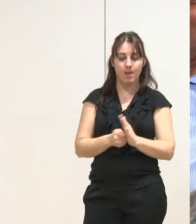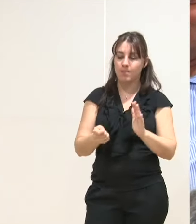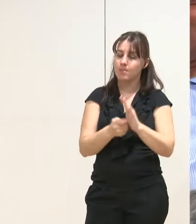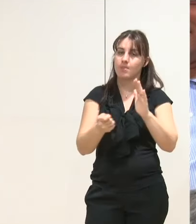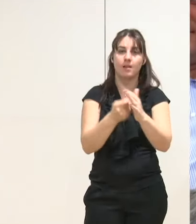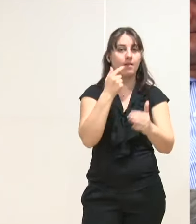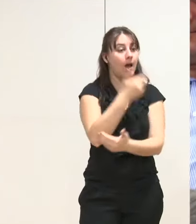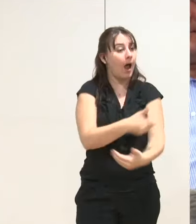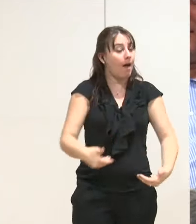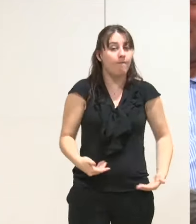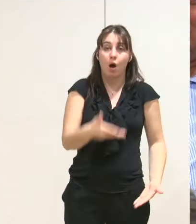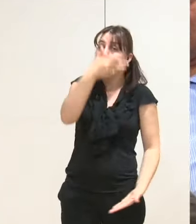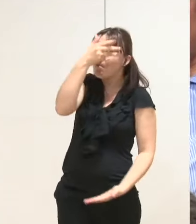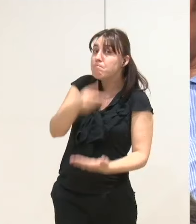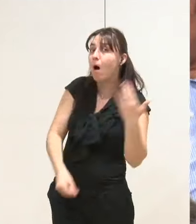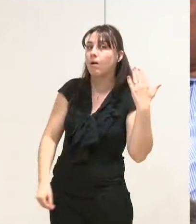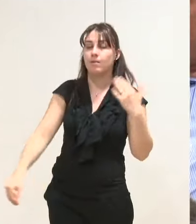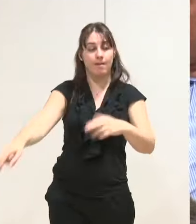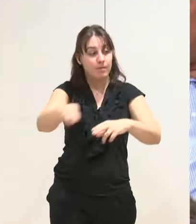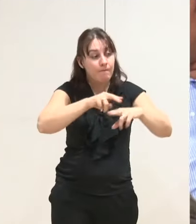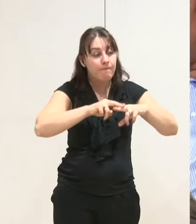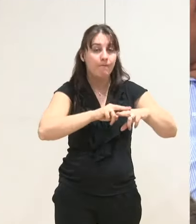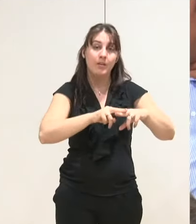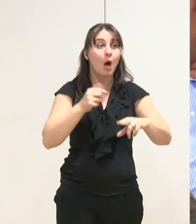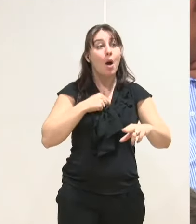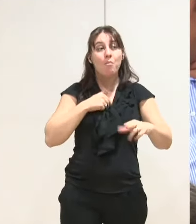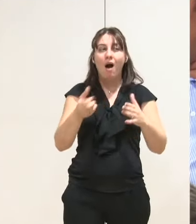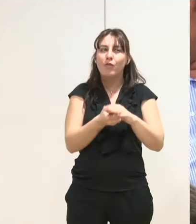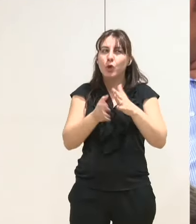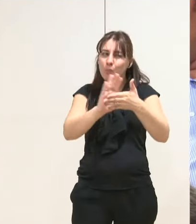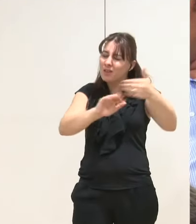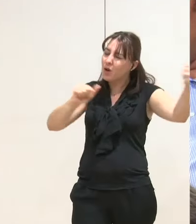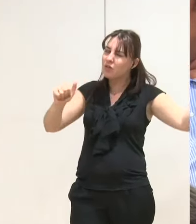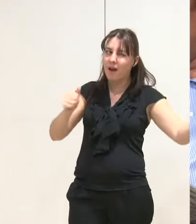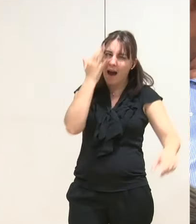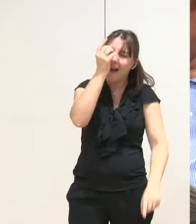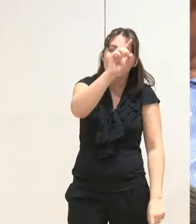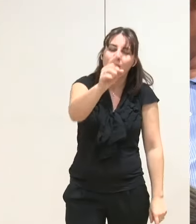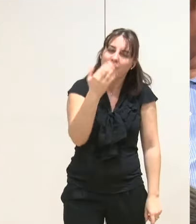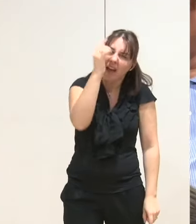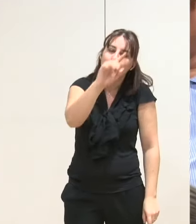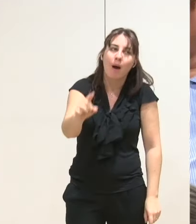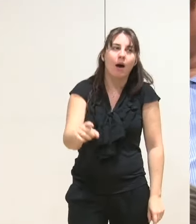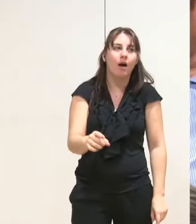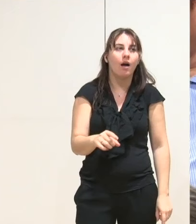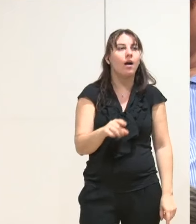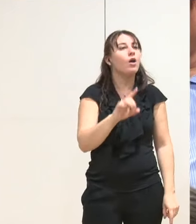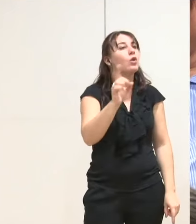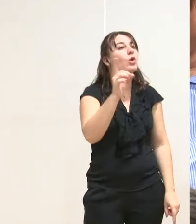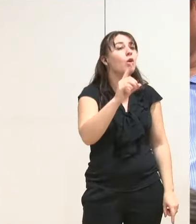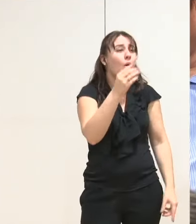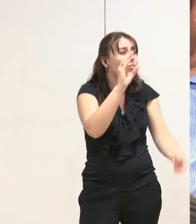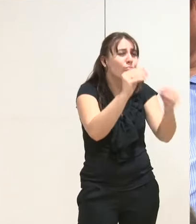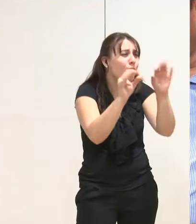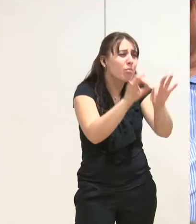votre séjour il n'y avait aucun élément d'information je vous transmettrai la copie n'en doutez pas n'en doutez pas oui oui non mais il y a pas de